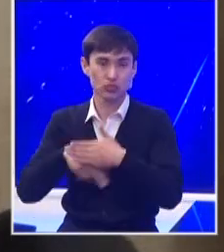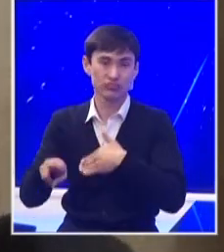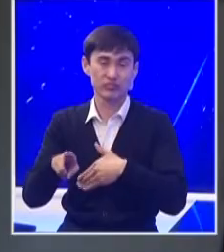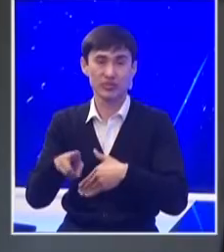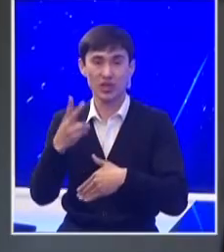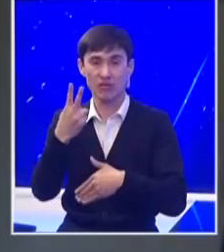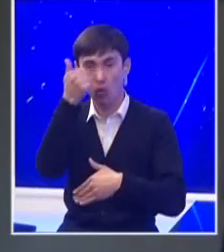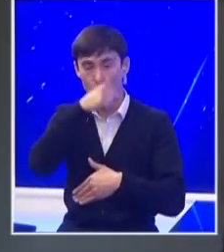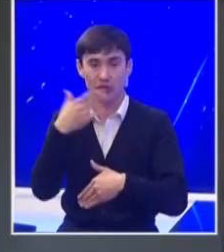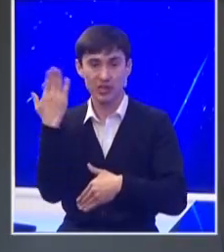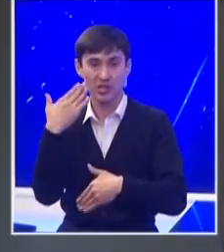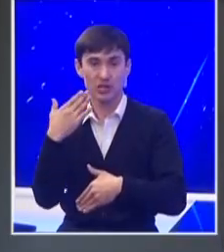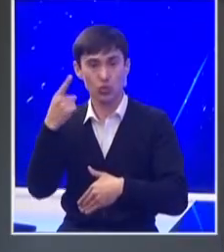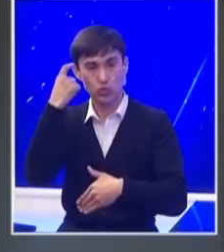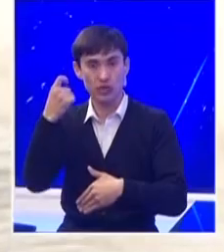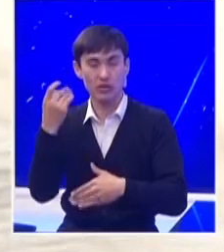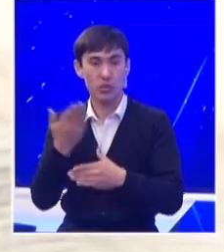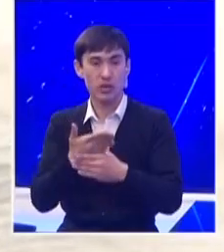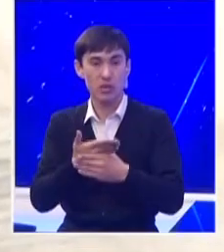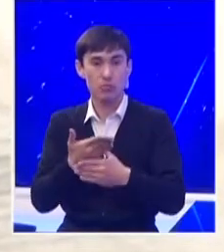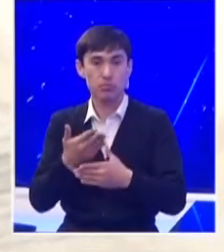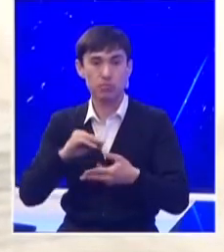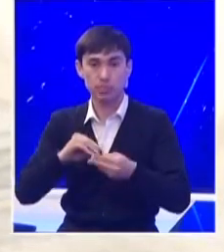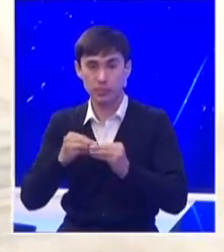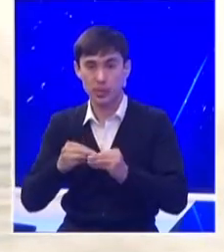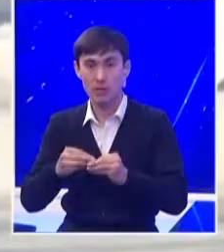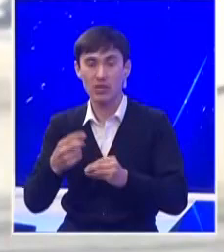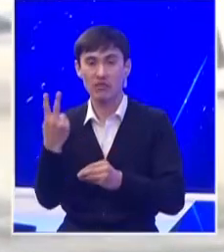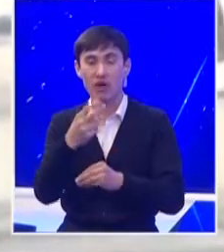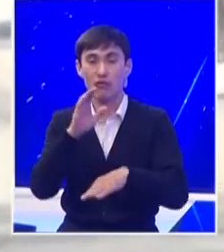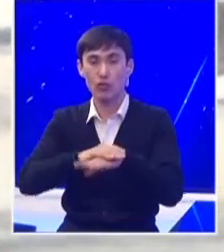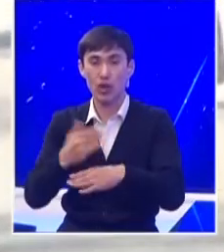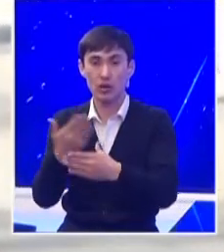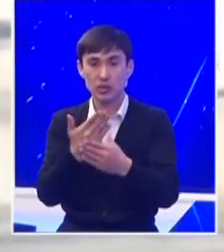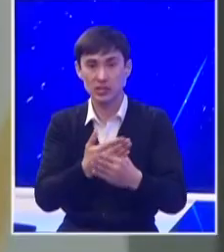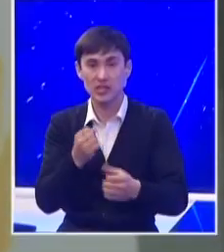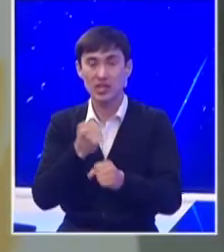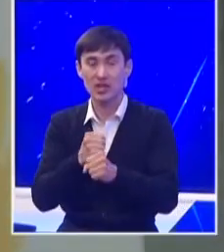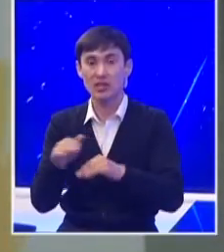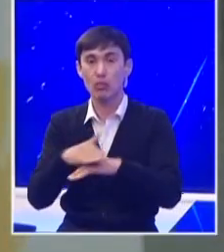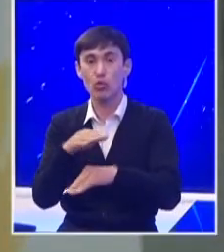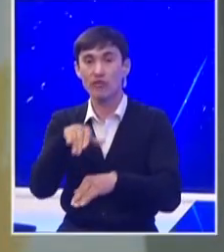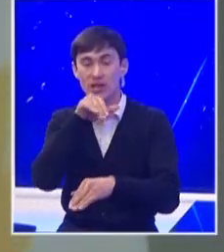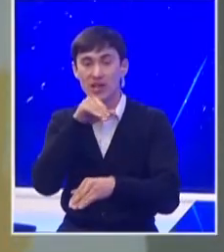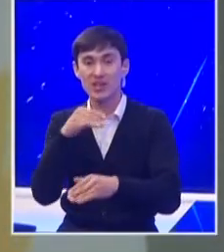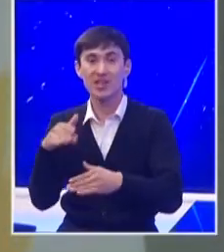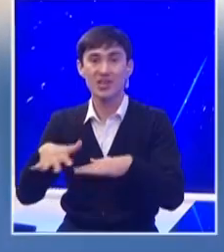2 года назад. Узнав об этой беде, оказать помощь решили еще 2 благотворительных фонда «Дело добро в Текели» и «Ельге Комикбер».